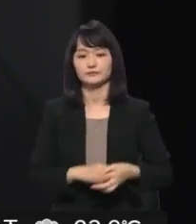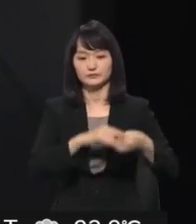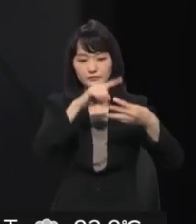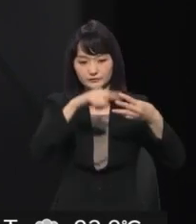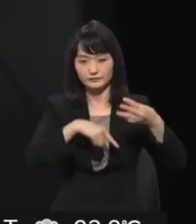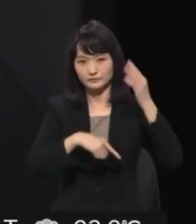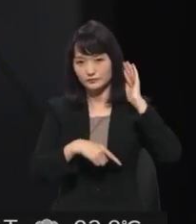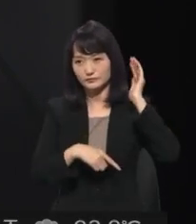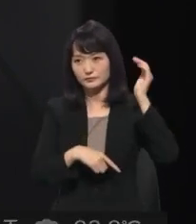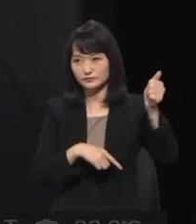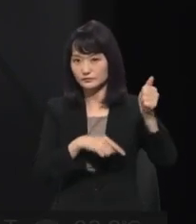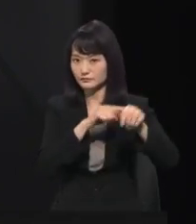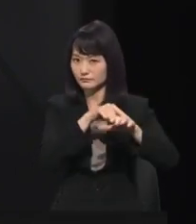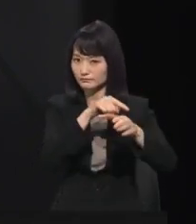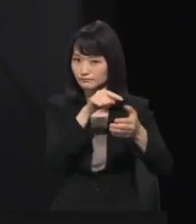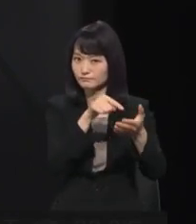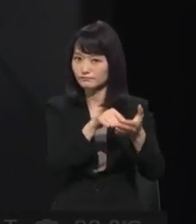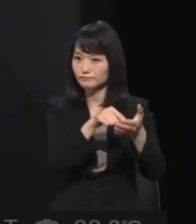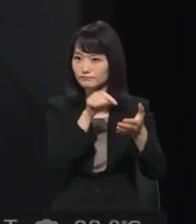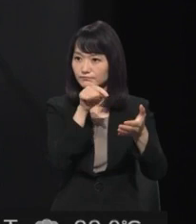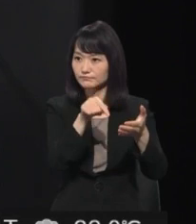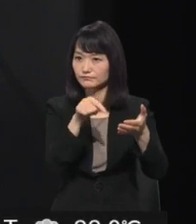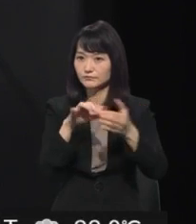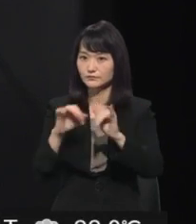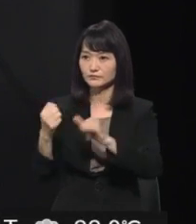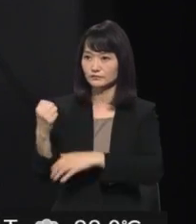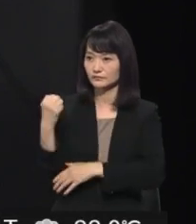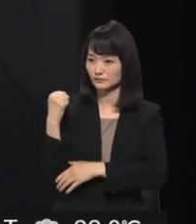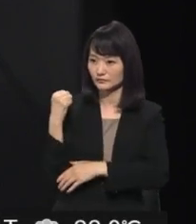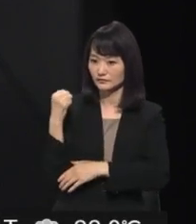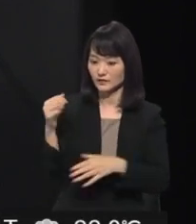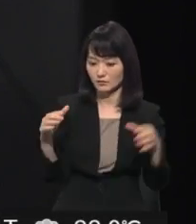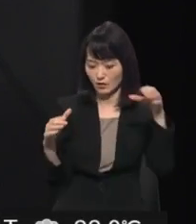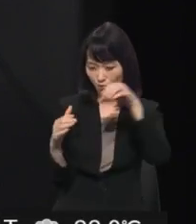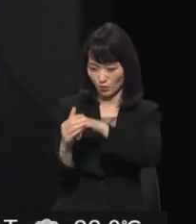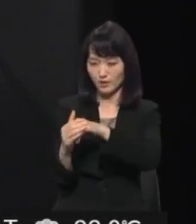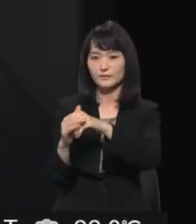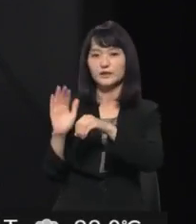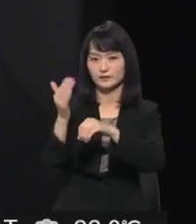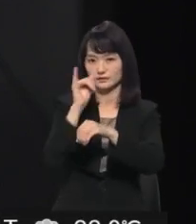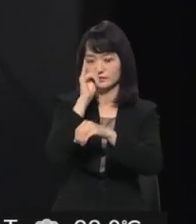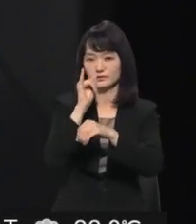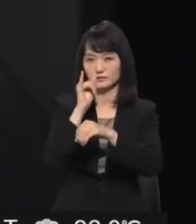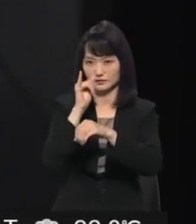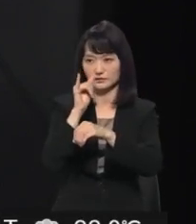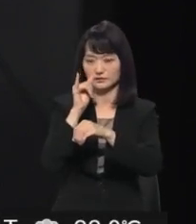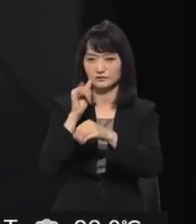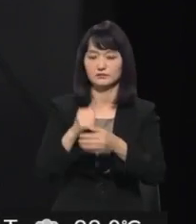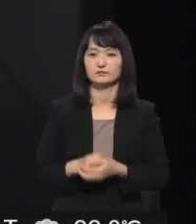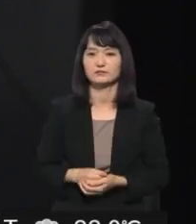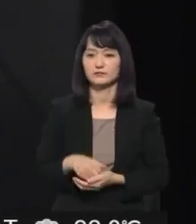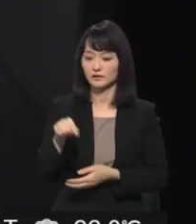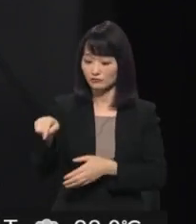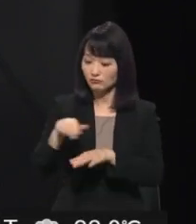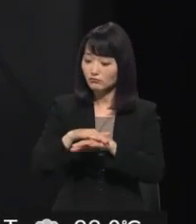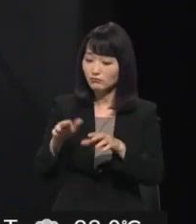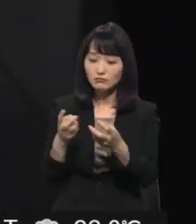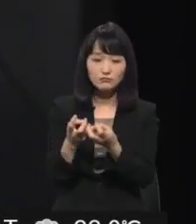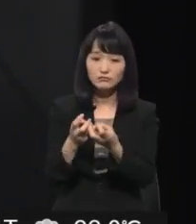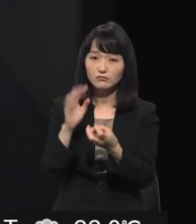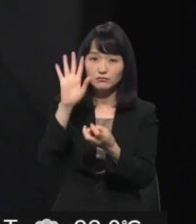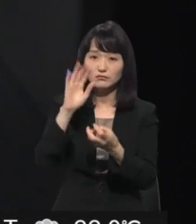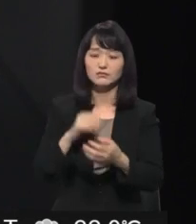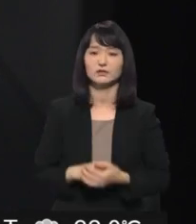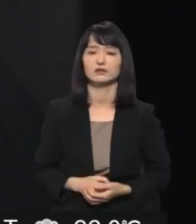지금 마음이 계속 뭐 국민의힘 의 반영이 되고 있고 문제는 이것이 해법이 되지 않고 뭐